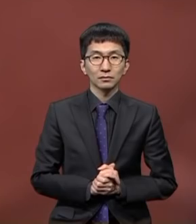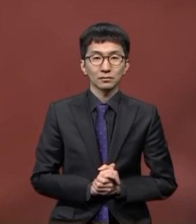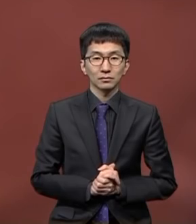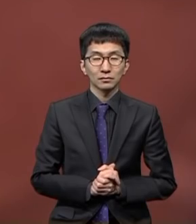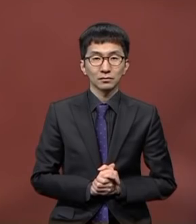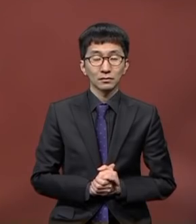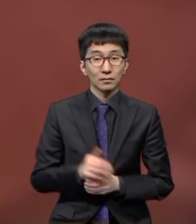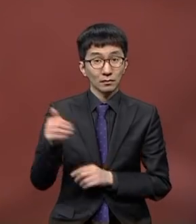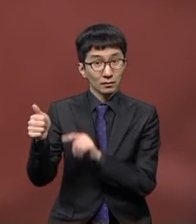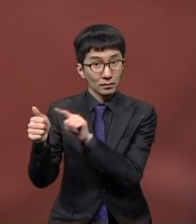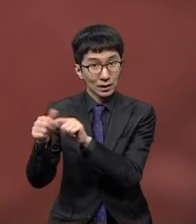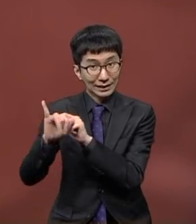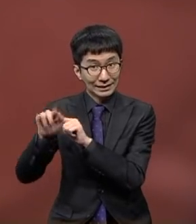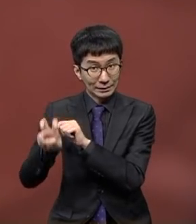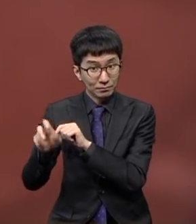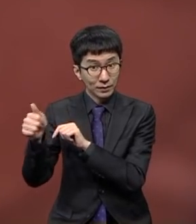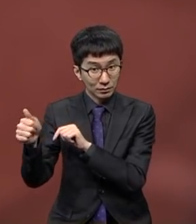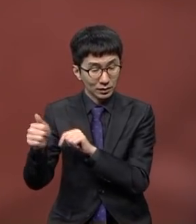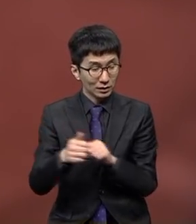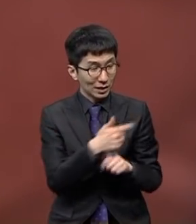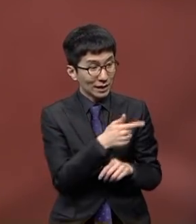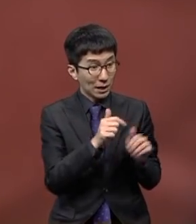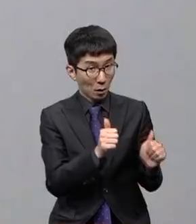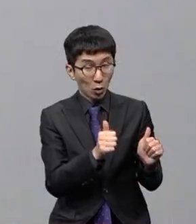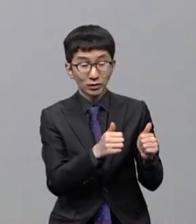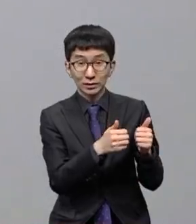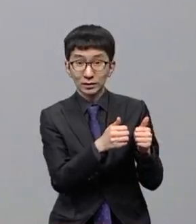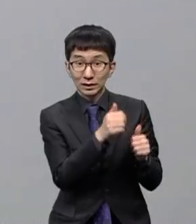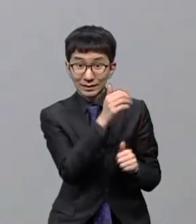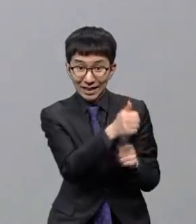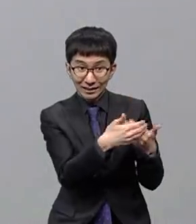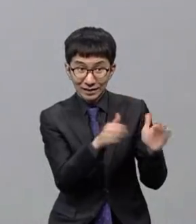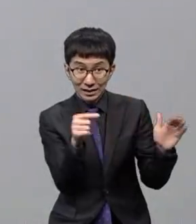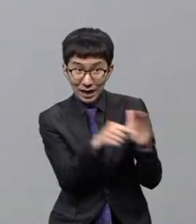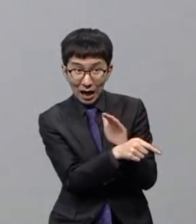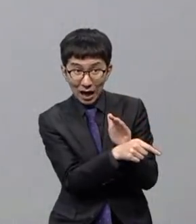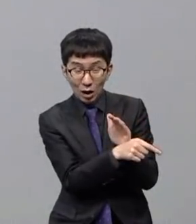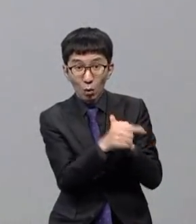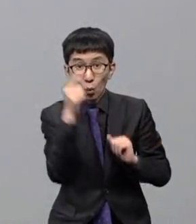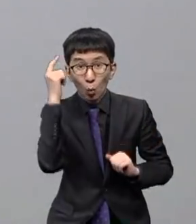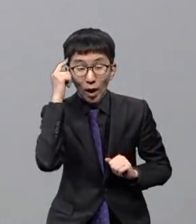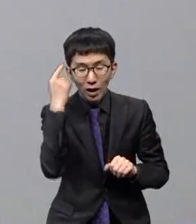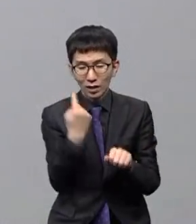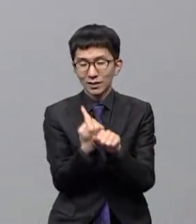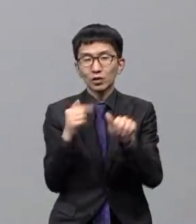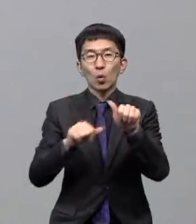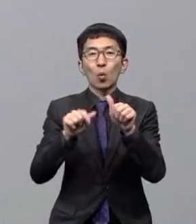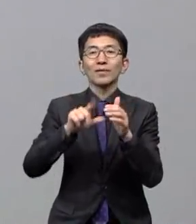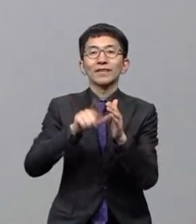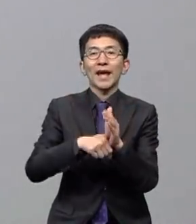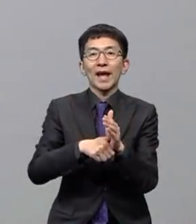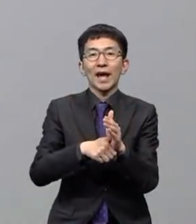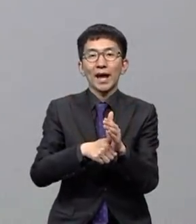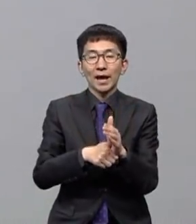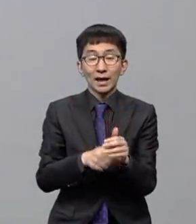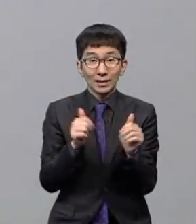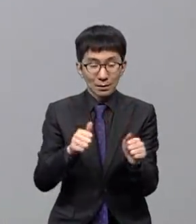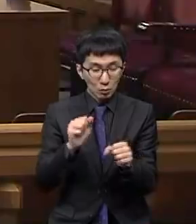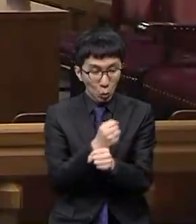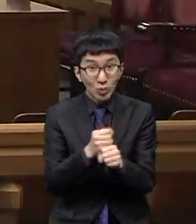임성근 부장판사 같애 법원장 c 를 찾은 지난해 5월은 사범 동 단으로 재판을 받고 1심에서 무죄를 받고 섧다